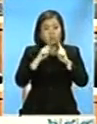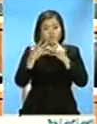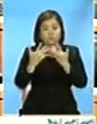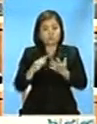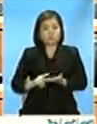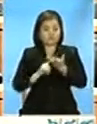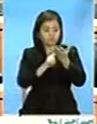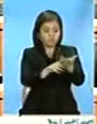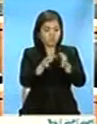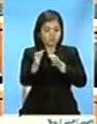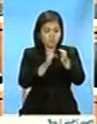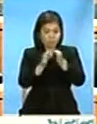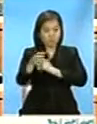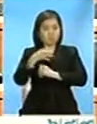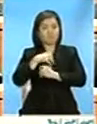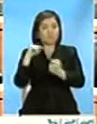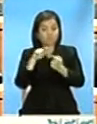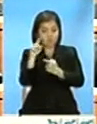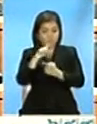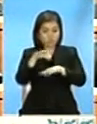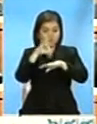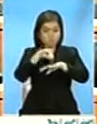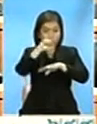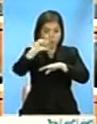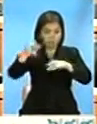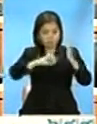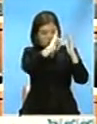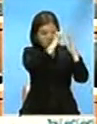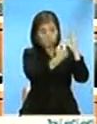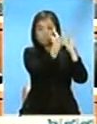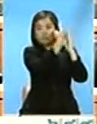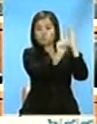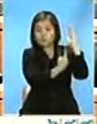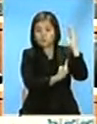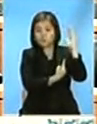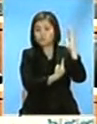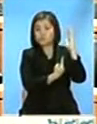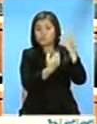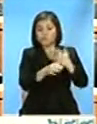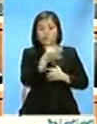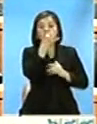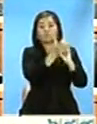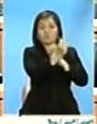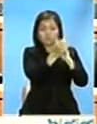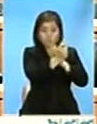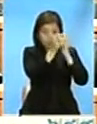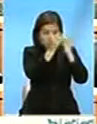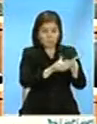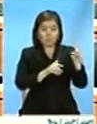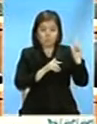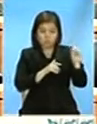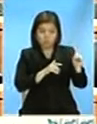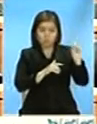ไว้อย่างนี้ครับว่าผมอยากจะให้สวมาจากจังหวัดละ1คนบวกกับสวสรรหาอีก22คน